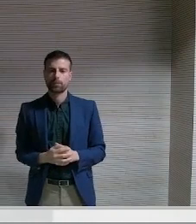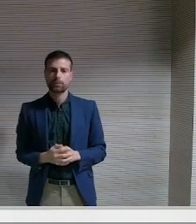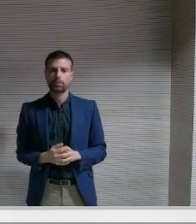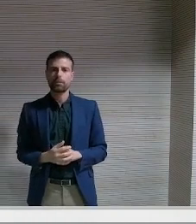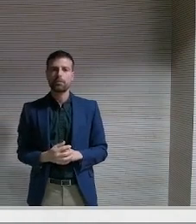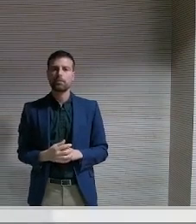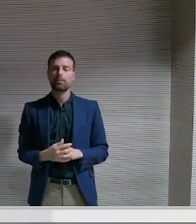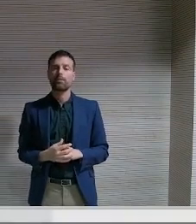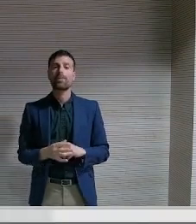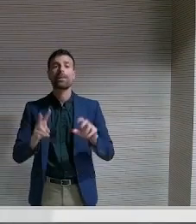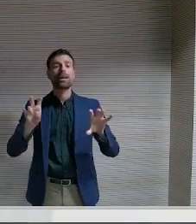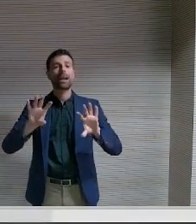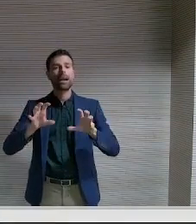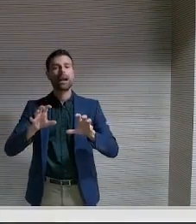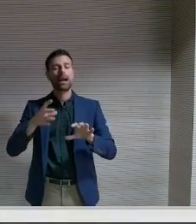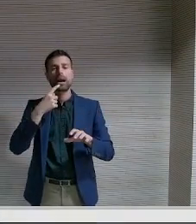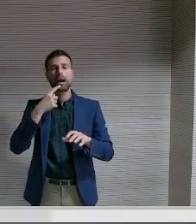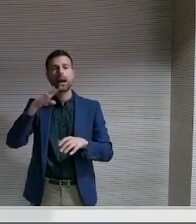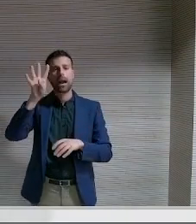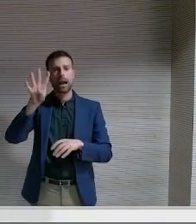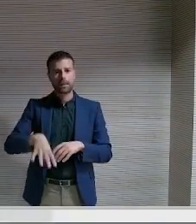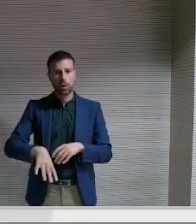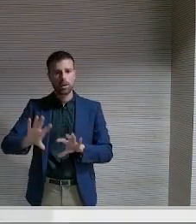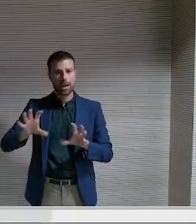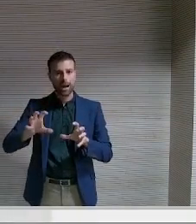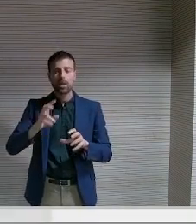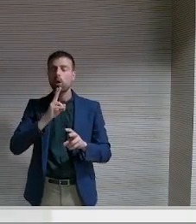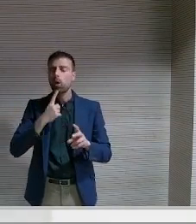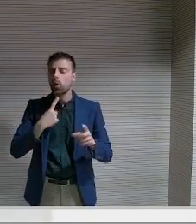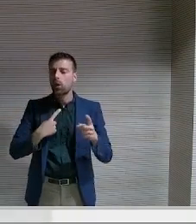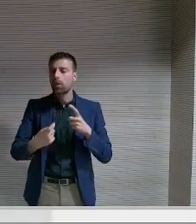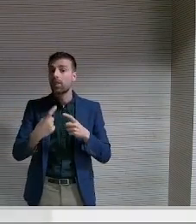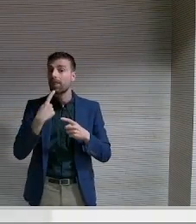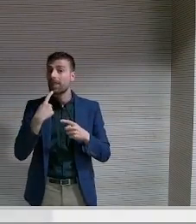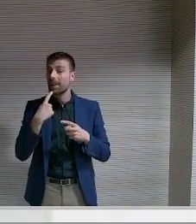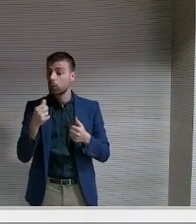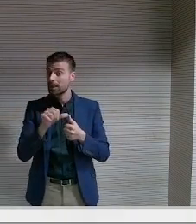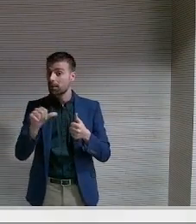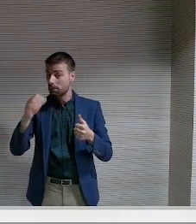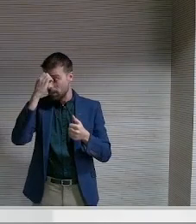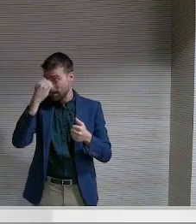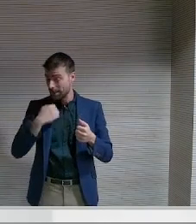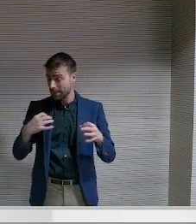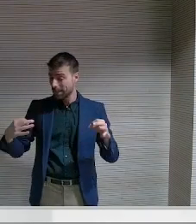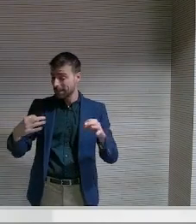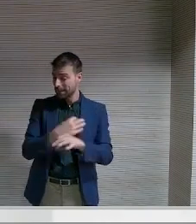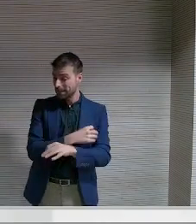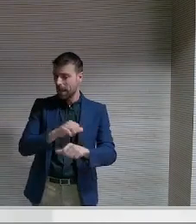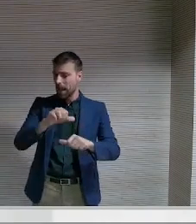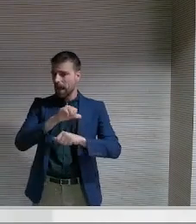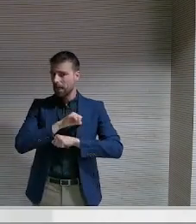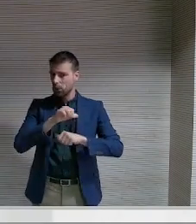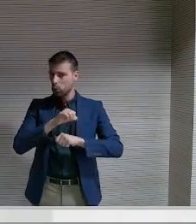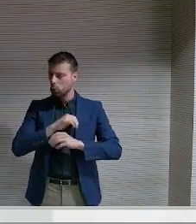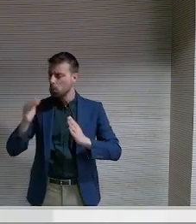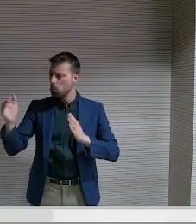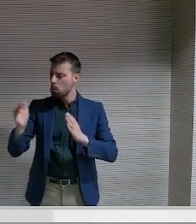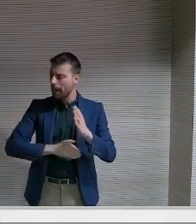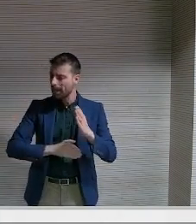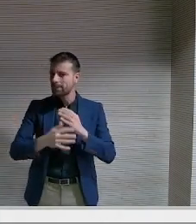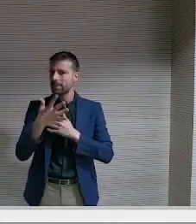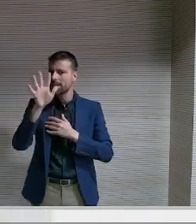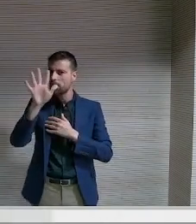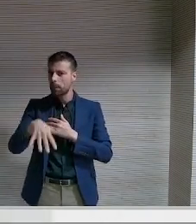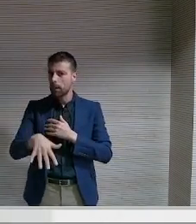Pilar García, de Catalunya Ràdio, pregunta: han comentat que sense la Setmana Santa l'atur hauria baixat d'unes 5.000 persones. Ho